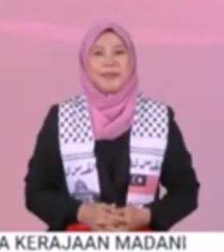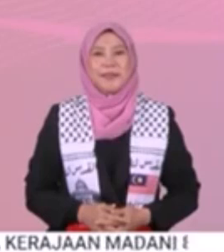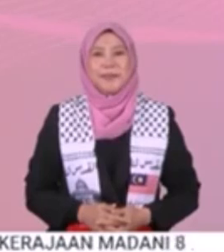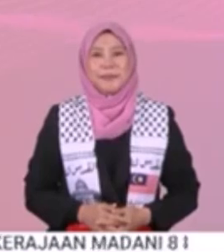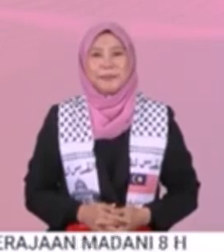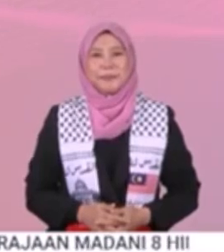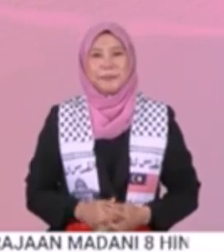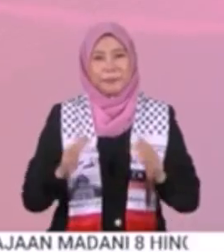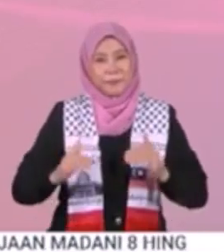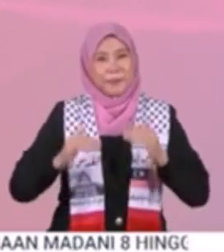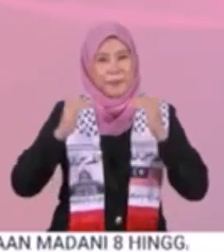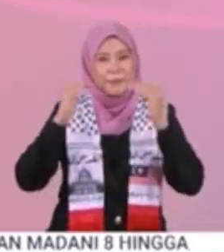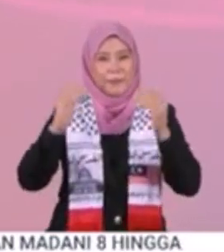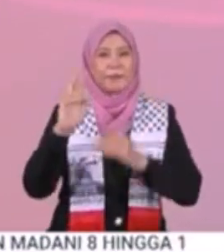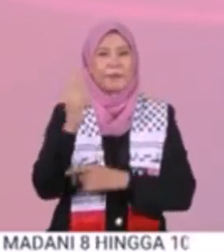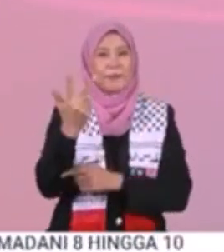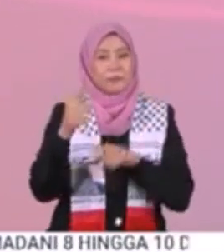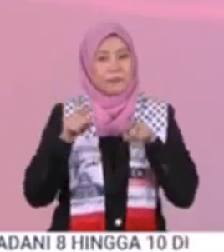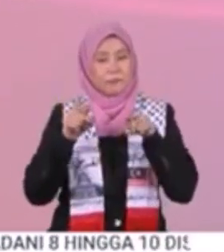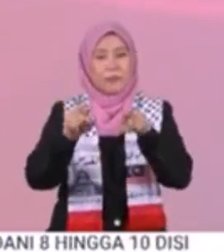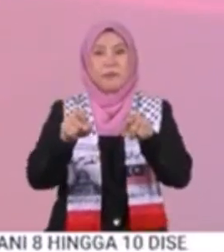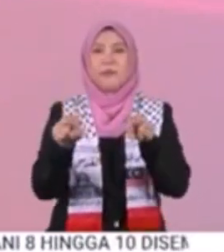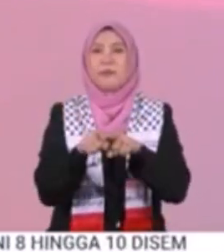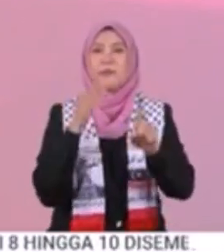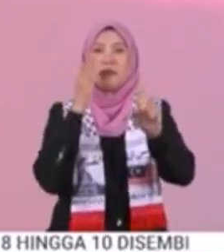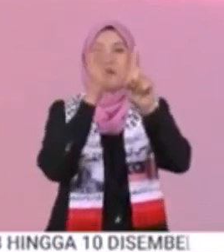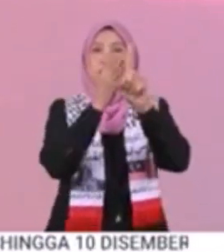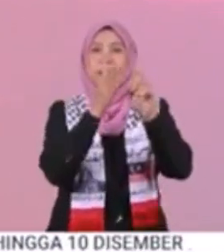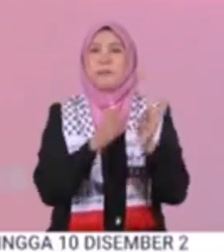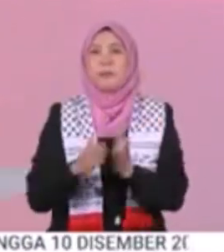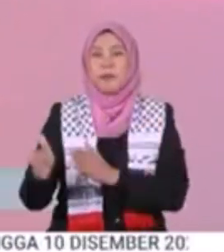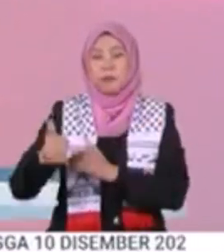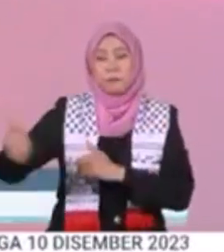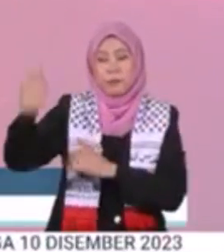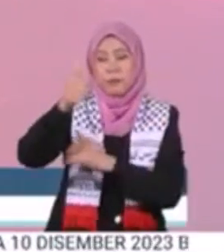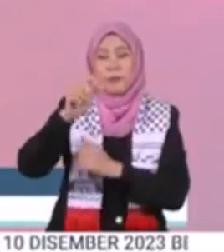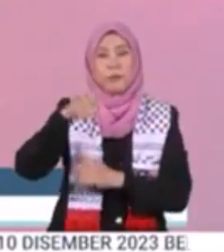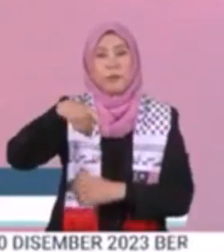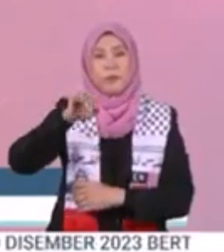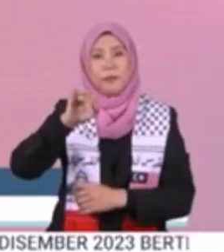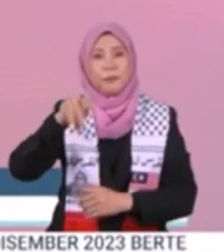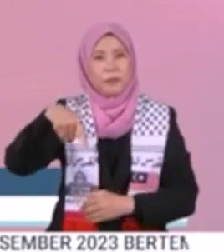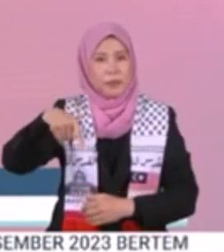memaklumkan fasa ketiga adalah selari seperti disasarkan dalam pelan induk